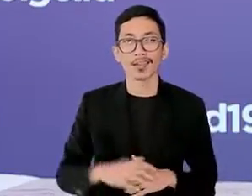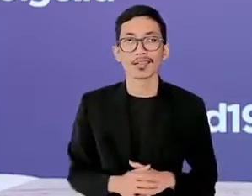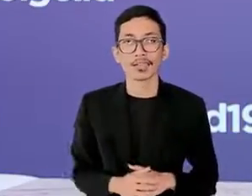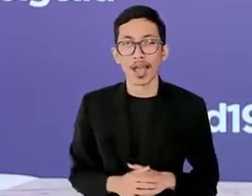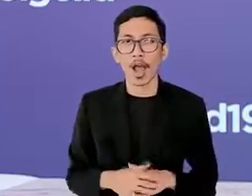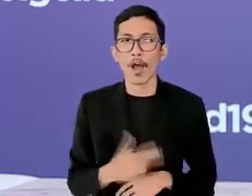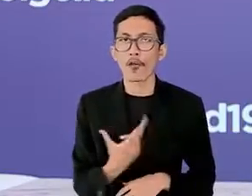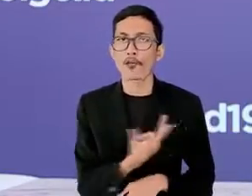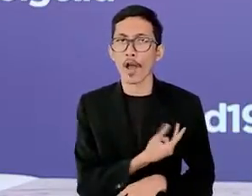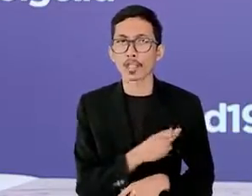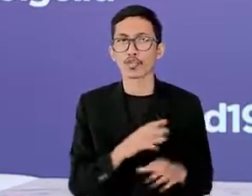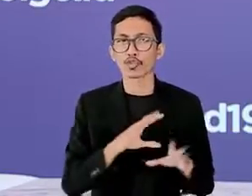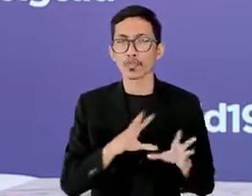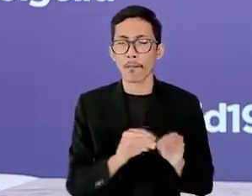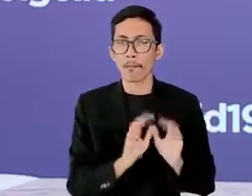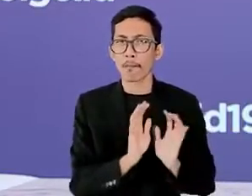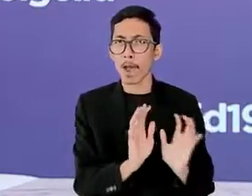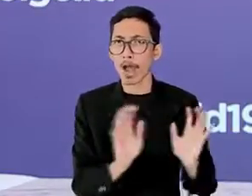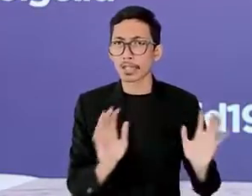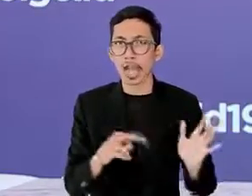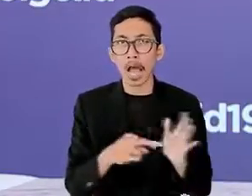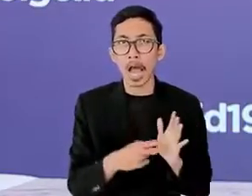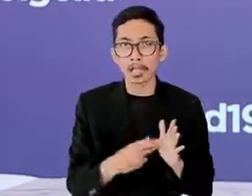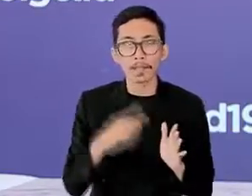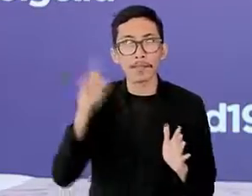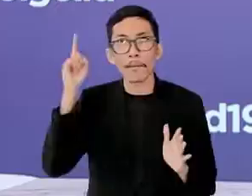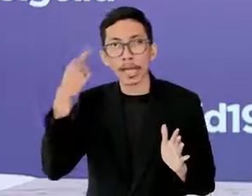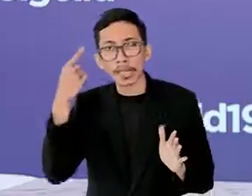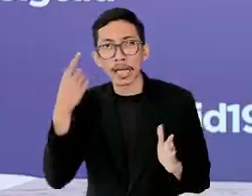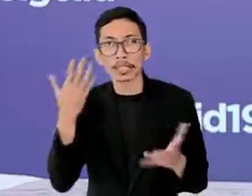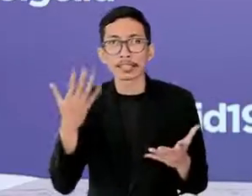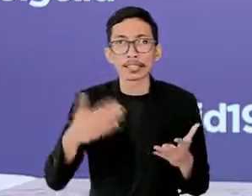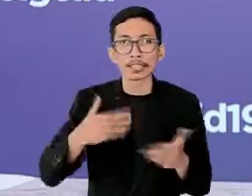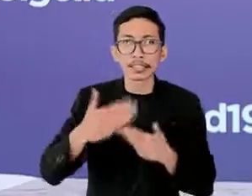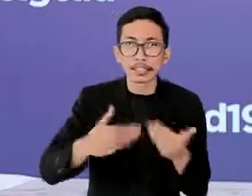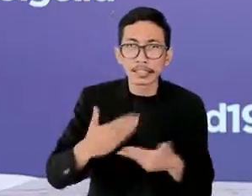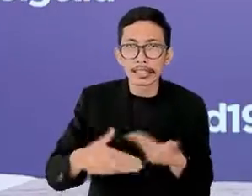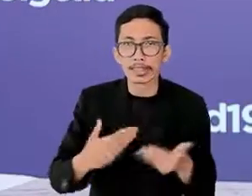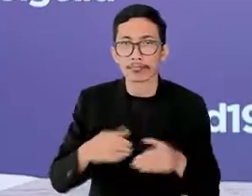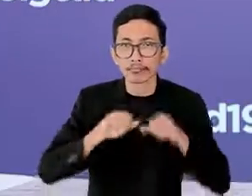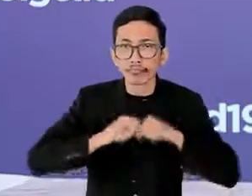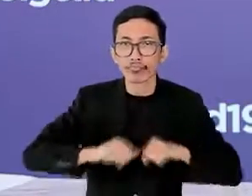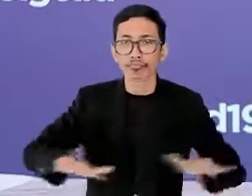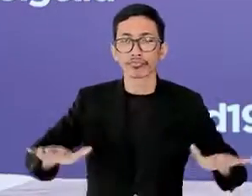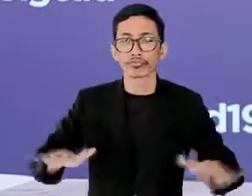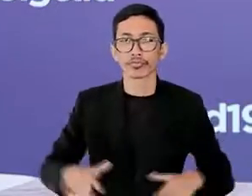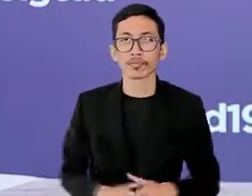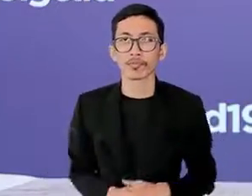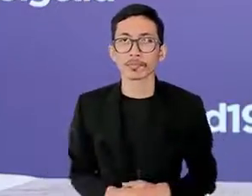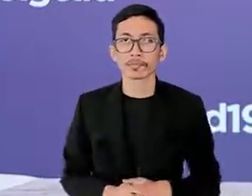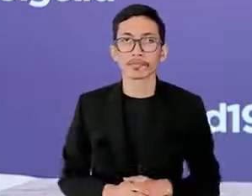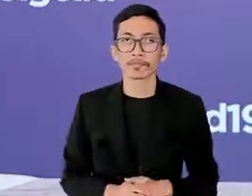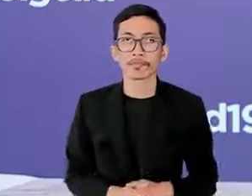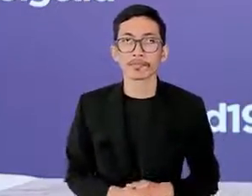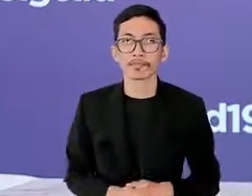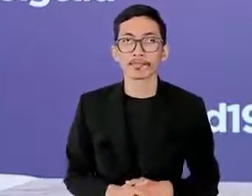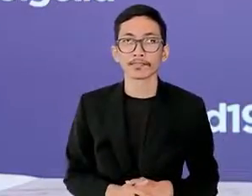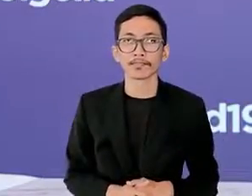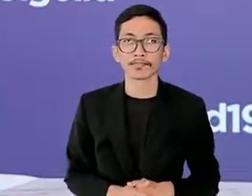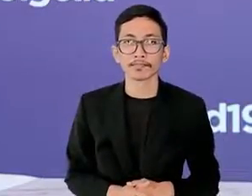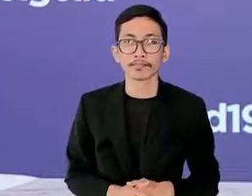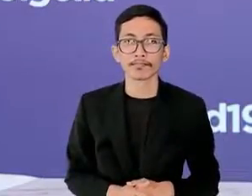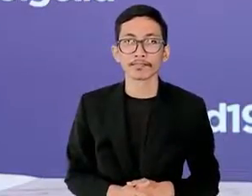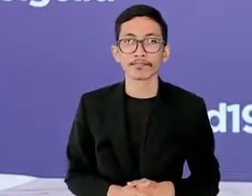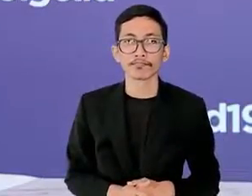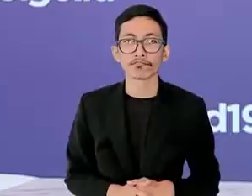kunci kecepatan vaksinasi yang akan selalu diupayakan pemerintah melalui berbagai skema demikian konferensi